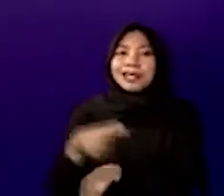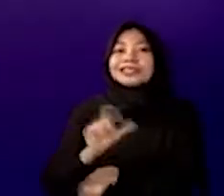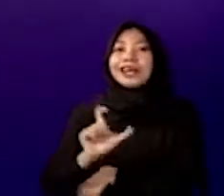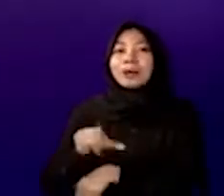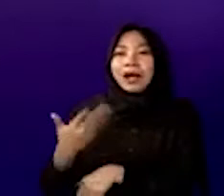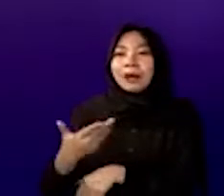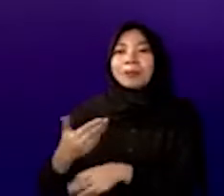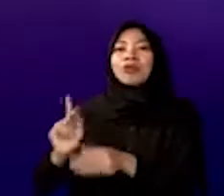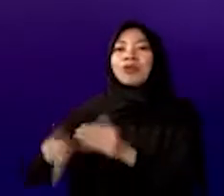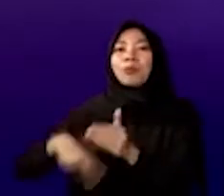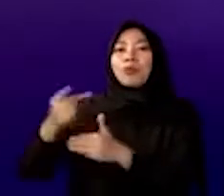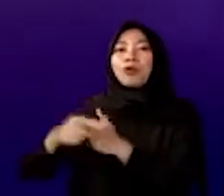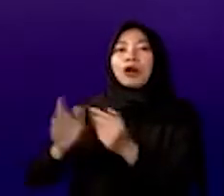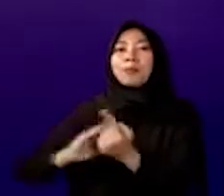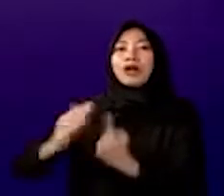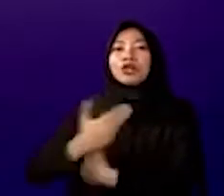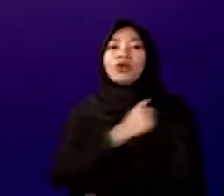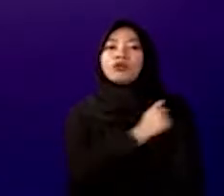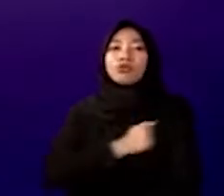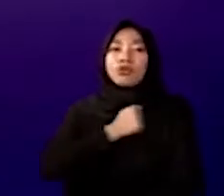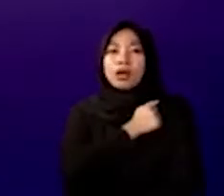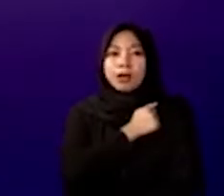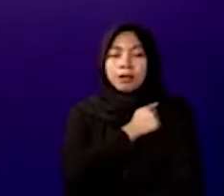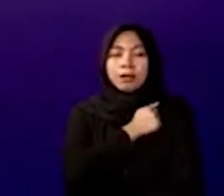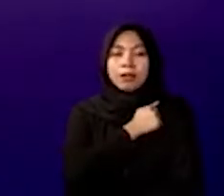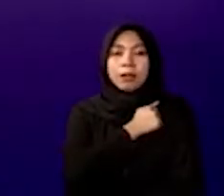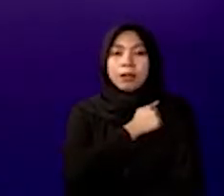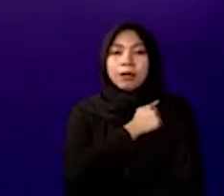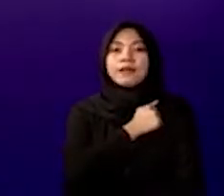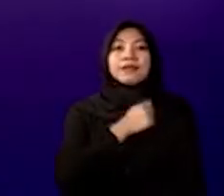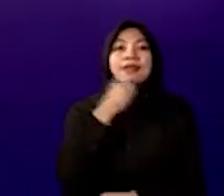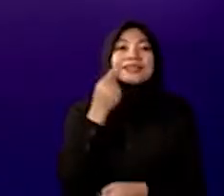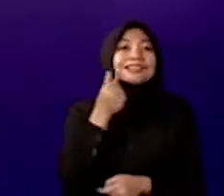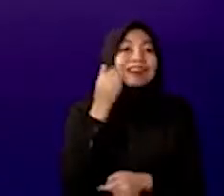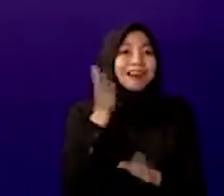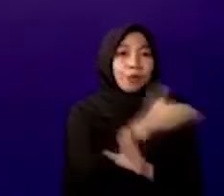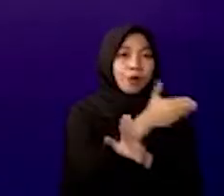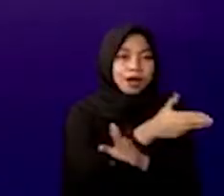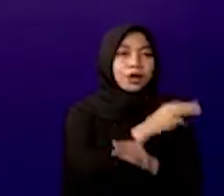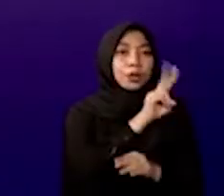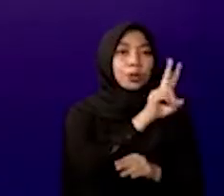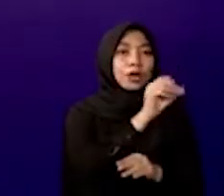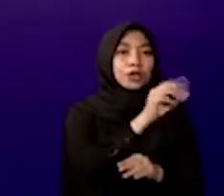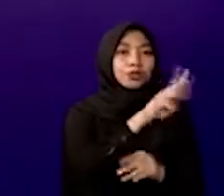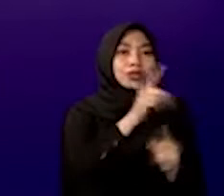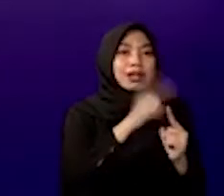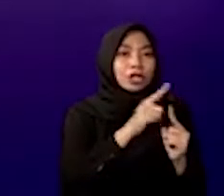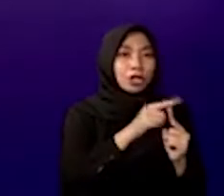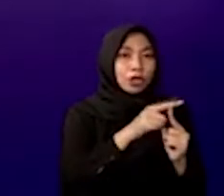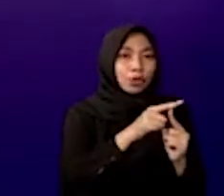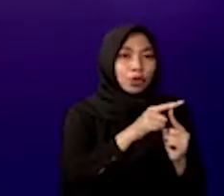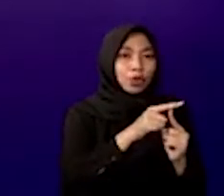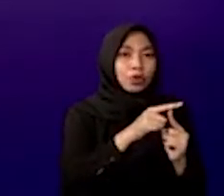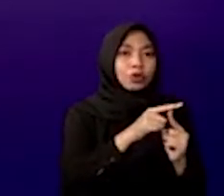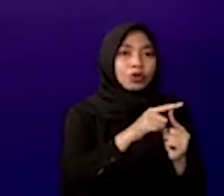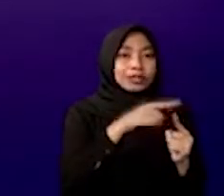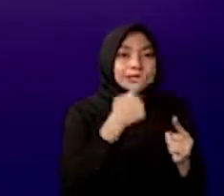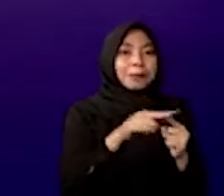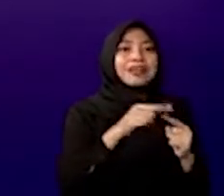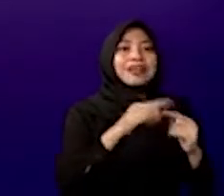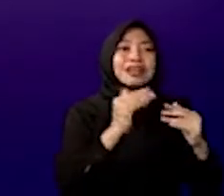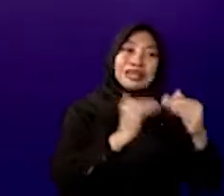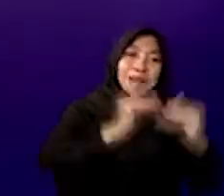perlindungan sosial dari rencana awal 203,9 triliun itu realisasinya lebih dari